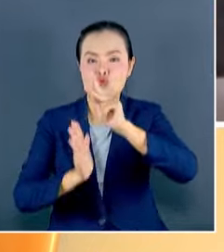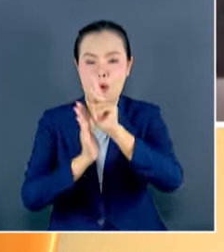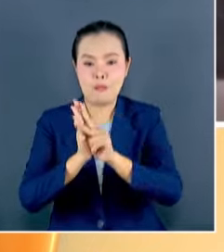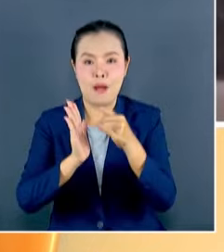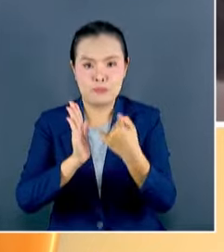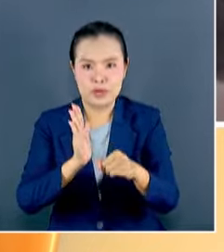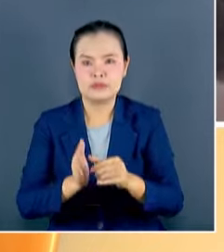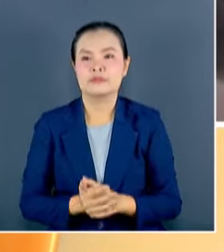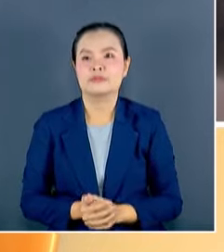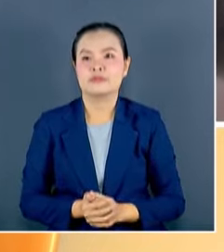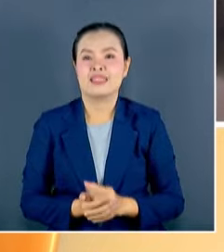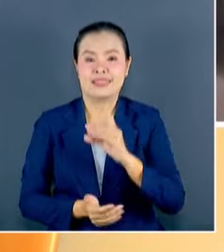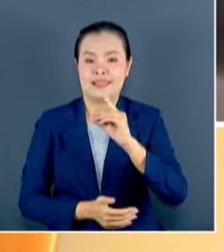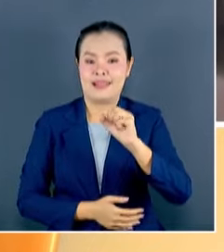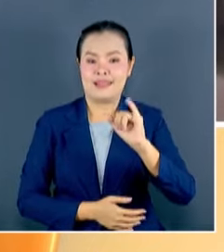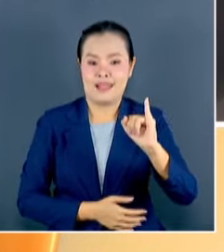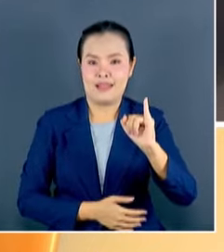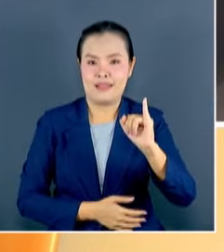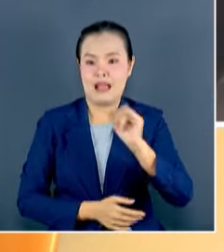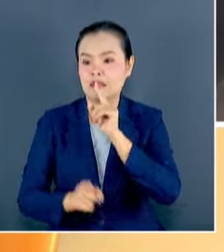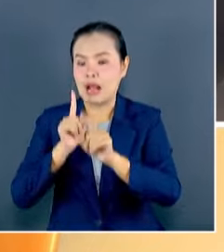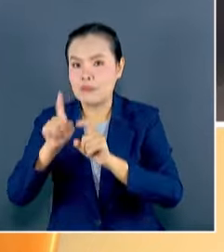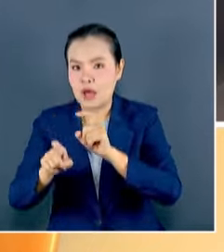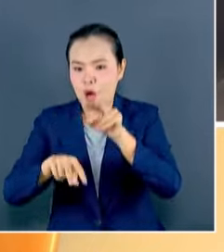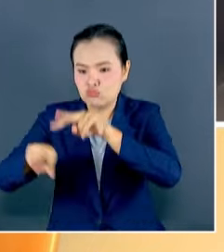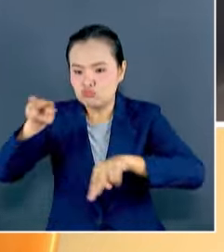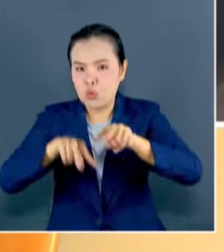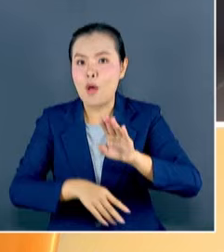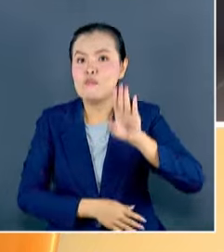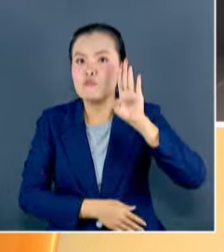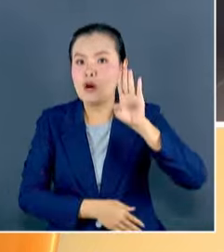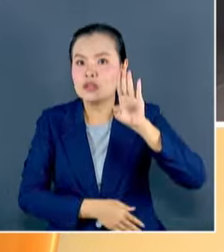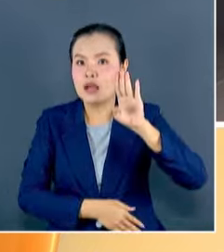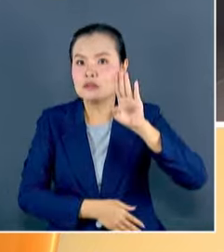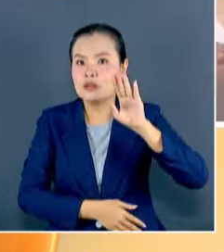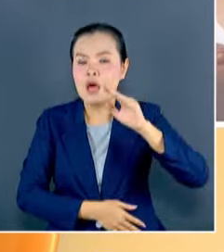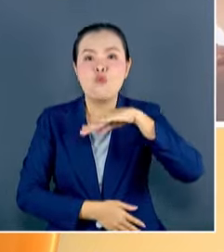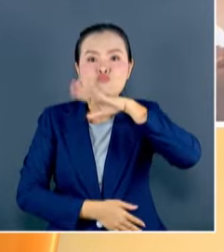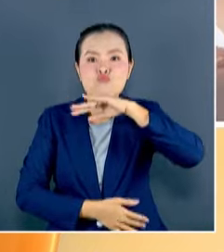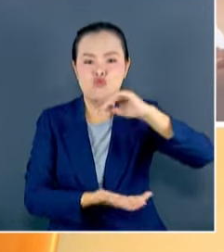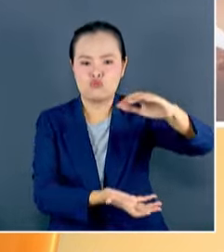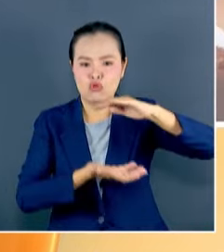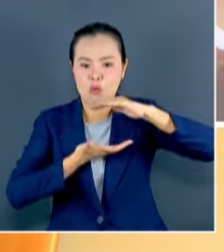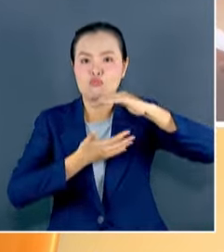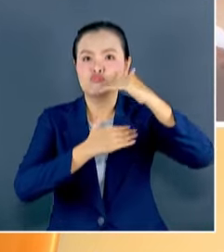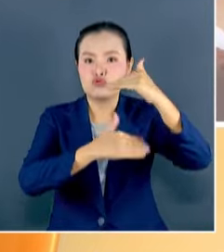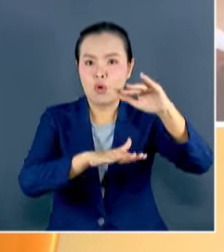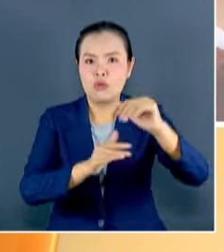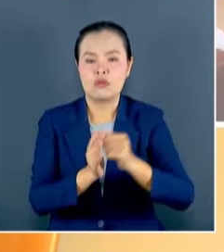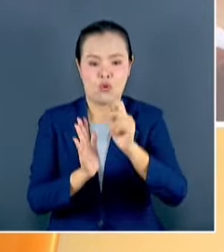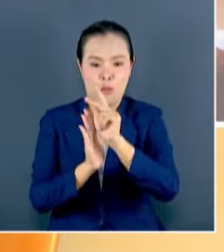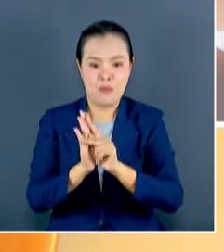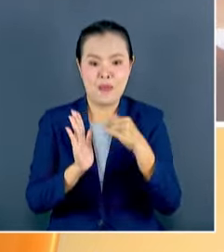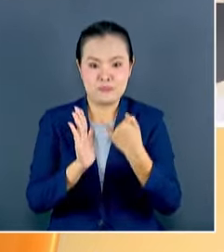าคดีนี้เนี่ยมันเป็นการขยายผลมาจากการไปตรวจบริษัทชิปปิ้งนำเข้าส่งออกหมูเถื่อนจนไปเจอขบวนการ